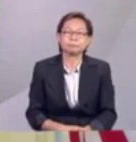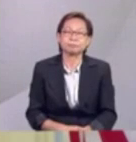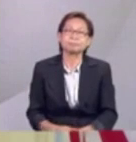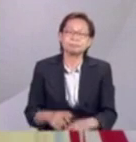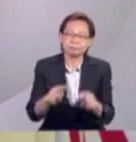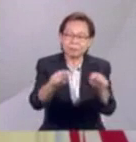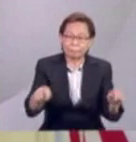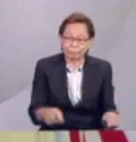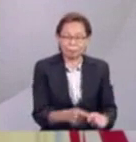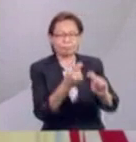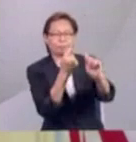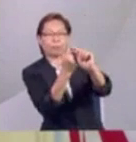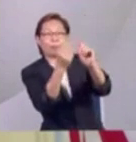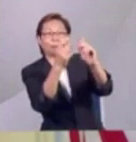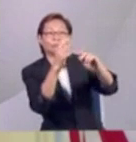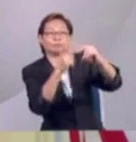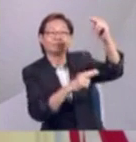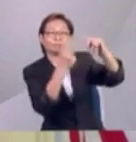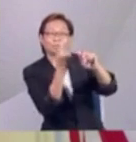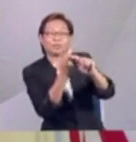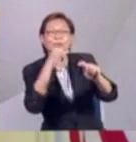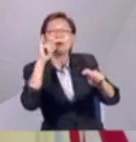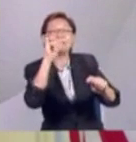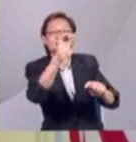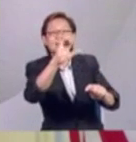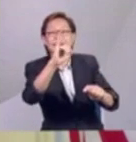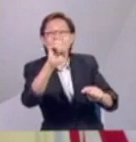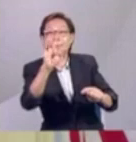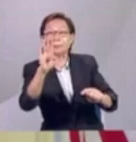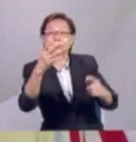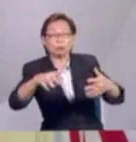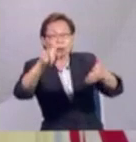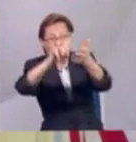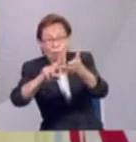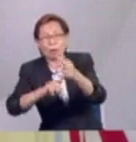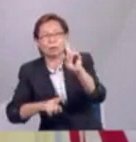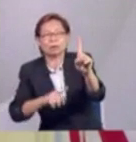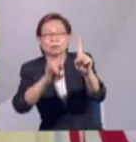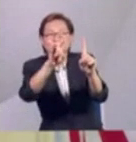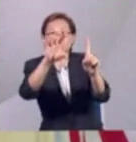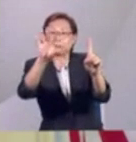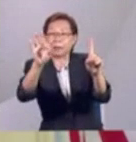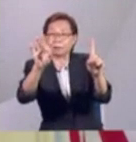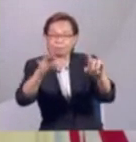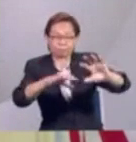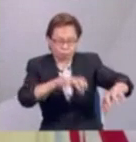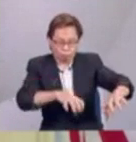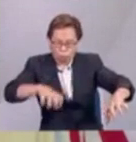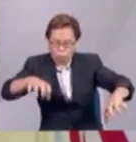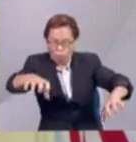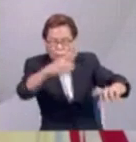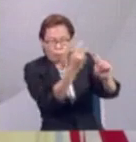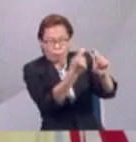Mengenai tapak binaan, semalam CIDB telah membuat pemeriksaan di 179 tapak binaan